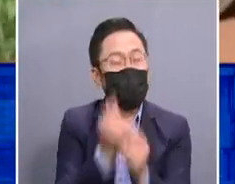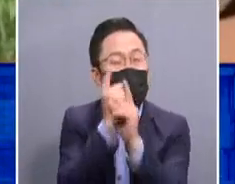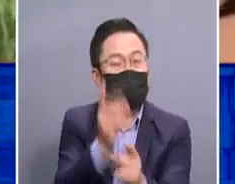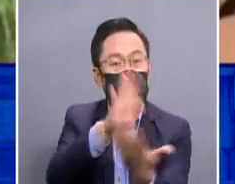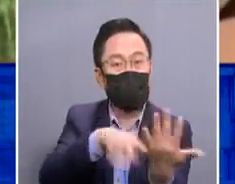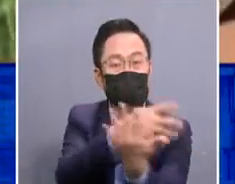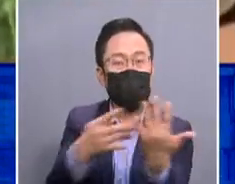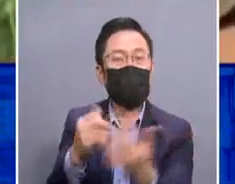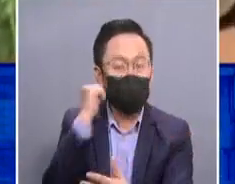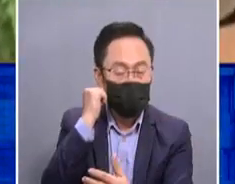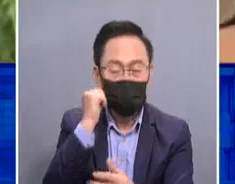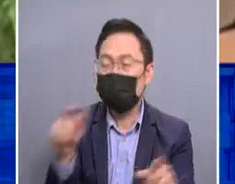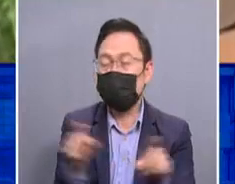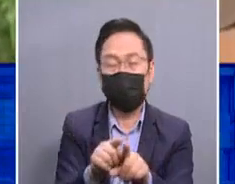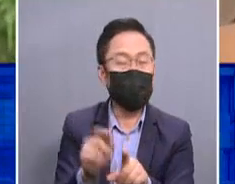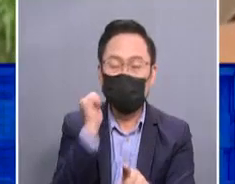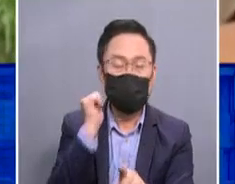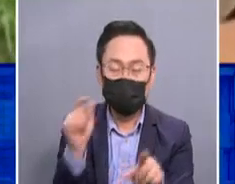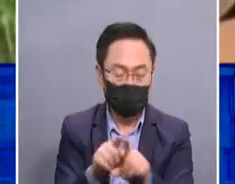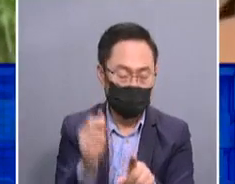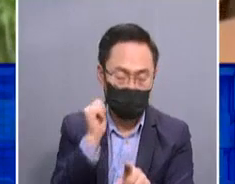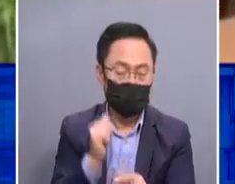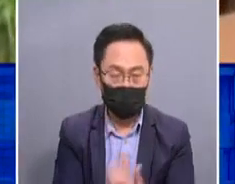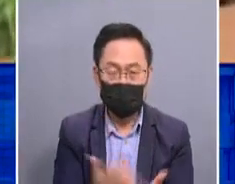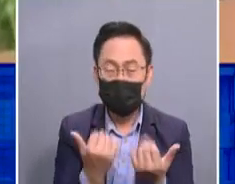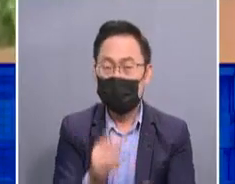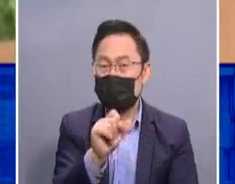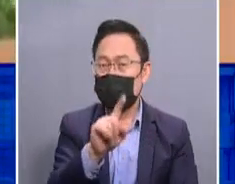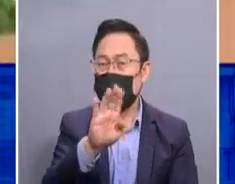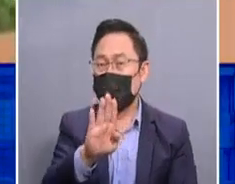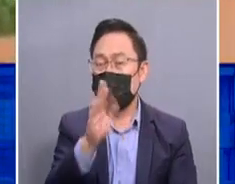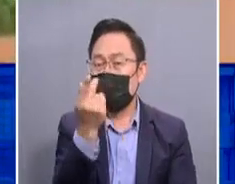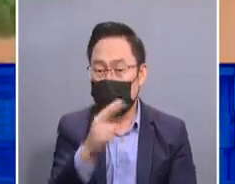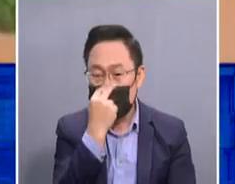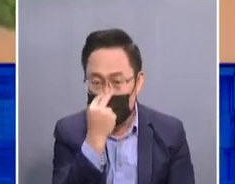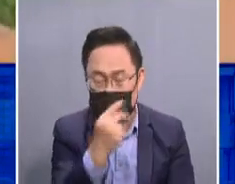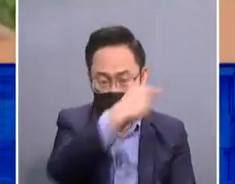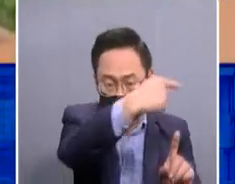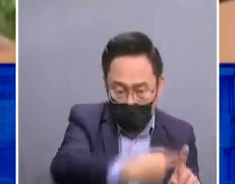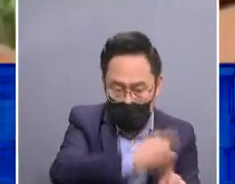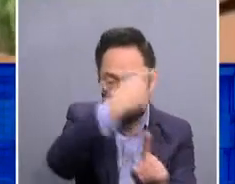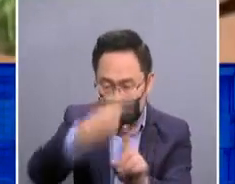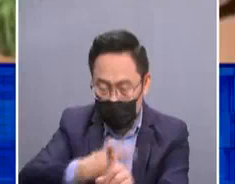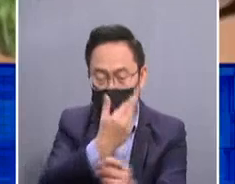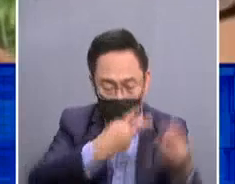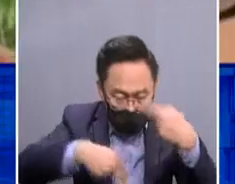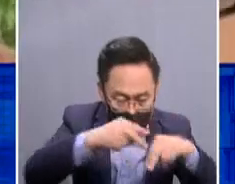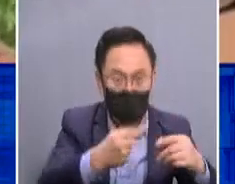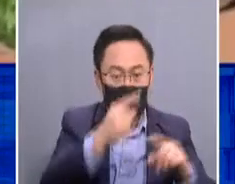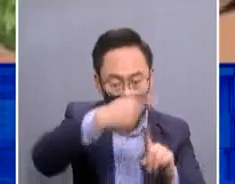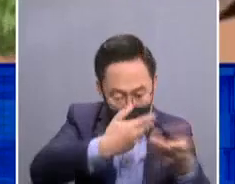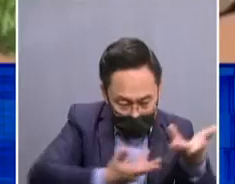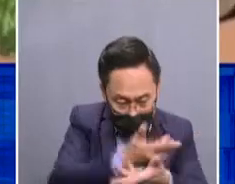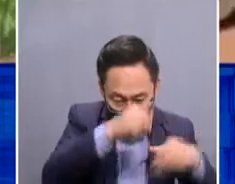แผนที่มีการกำหนดเอาไว้โดยสบค.จะพิจารณาเป็นรายเดือนนะคะและทยอยแจกจ่ายวัคซีนเป็นงวดเมื่อกระทร